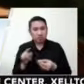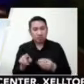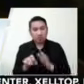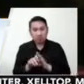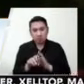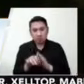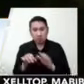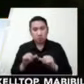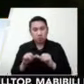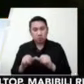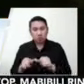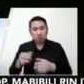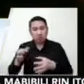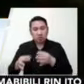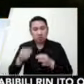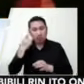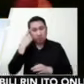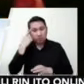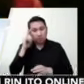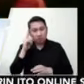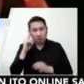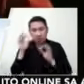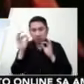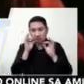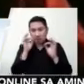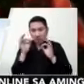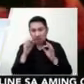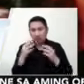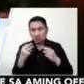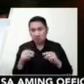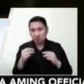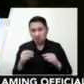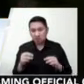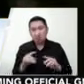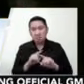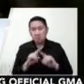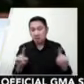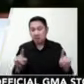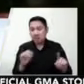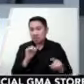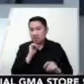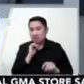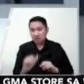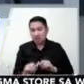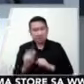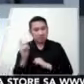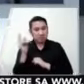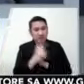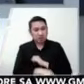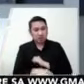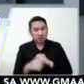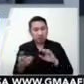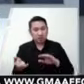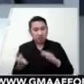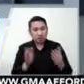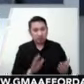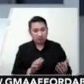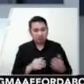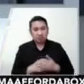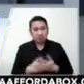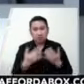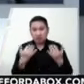para sa kasong drug trafficking, maliban lang sa parusang bitay na ipinagbabawal sa ating mga batas. Kailangan natin bigyan ng